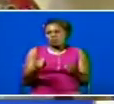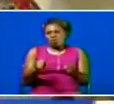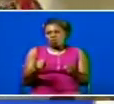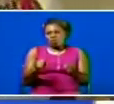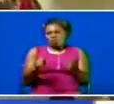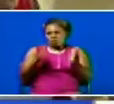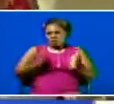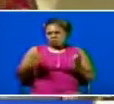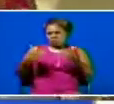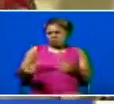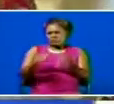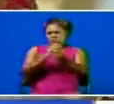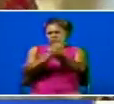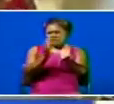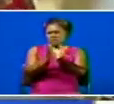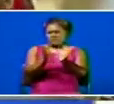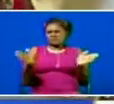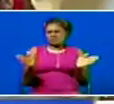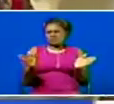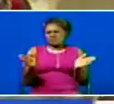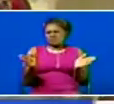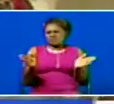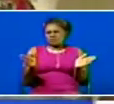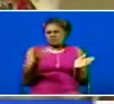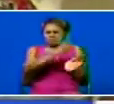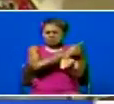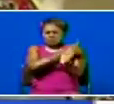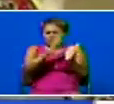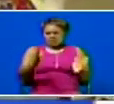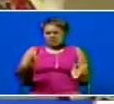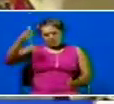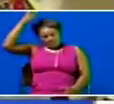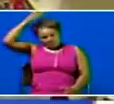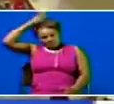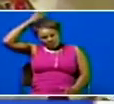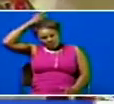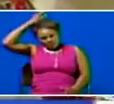aangalie wananchi, achunge wananchi, daktari, muuguzi, mfanyakazi.